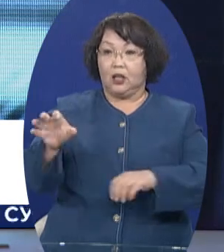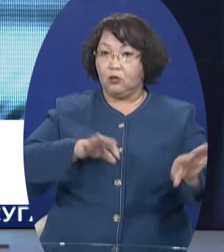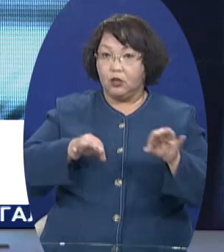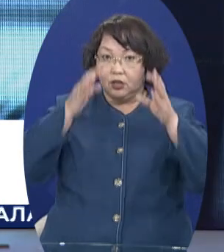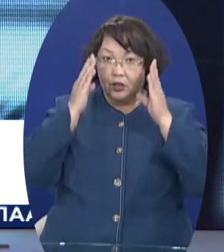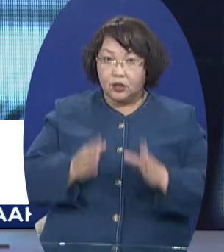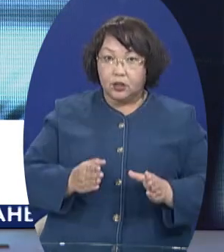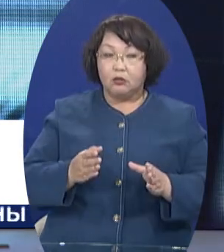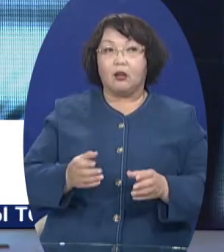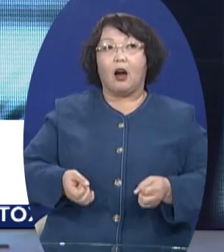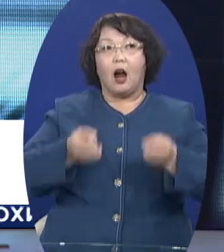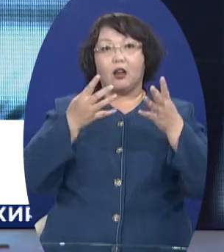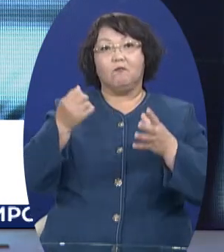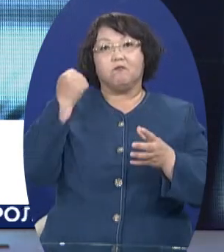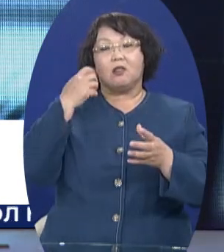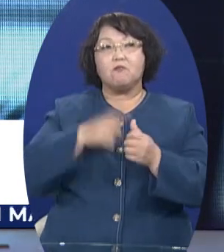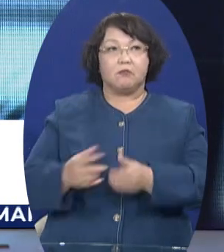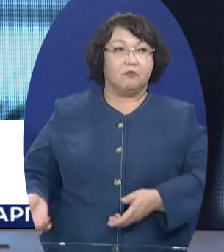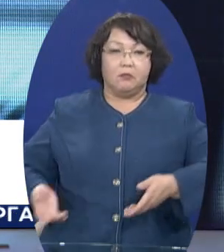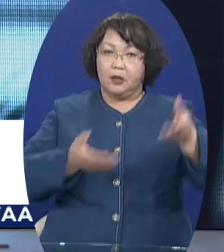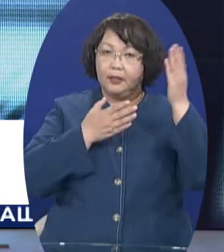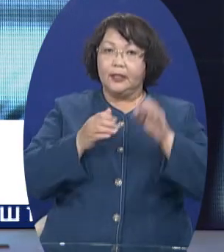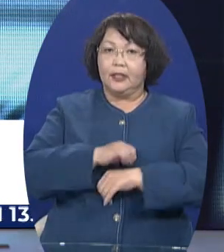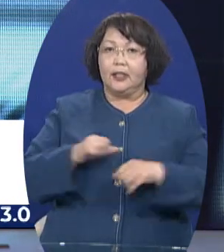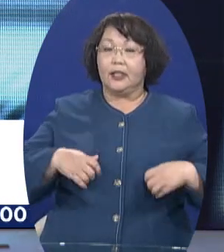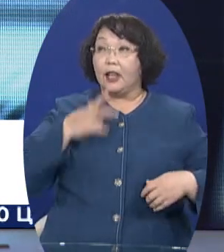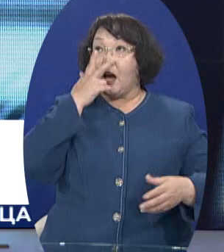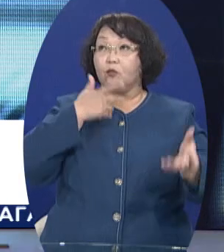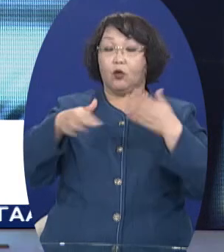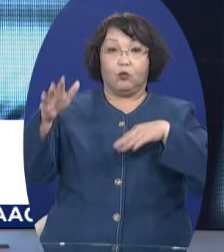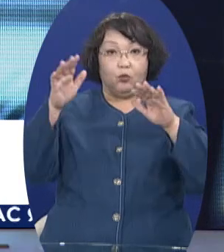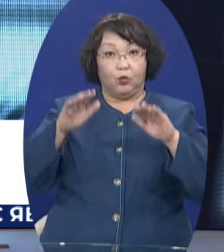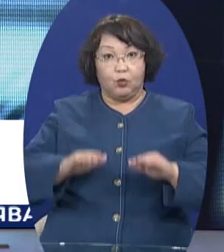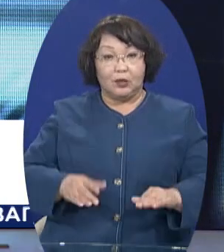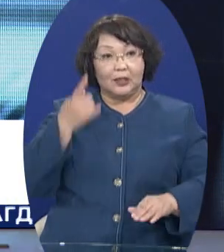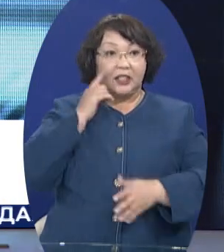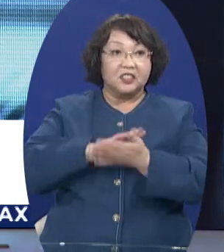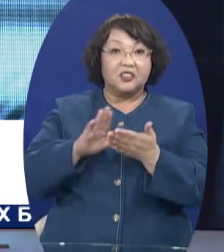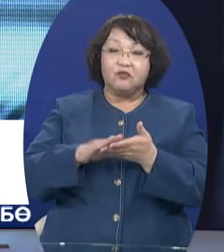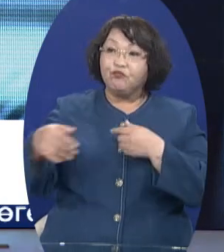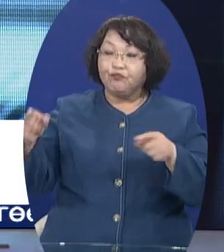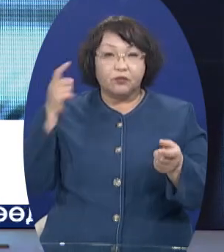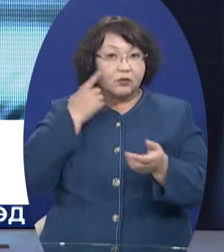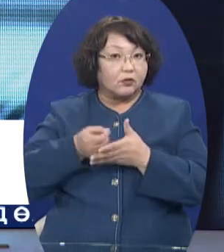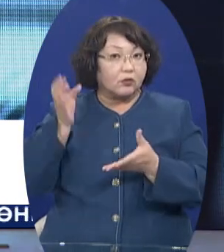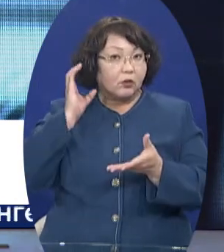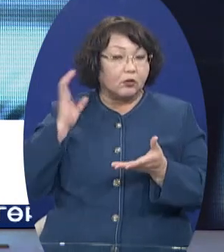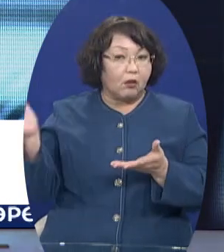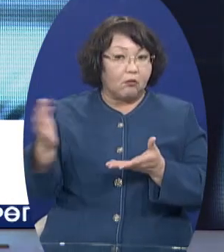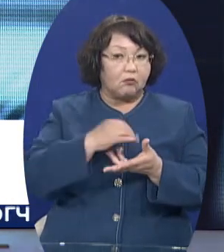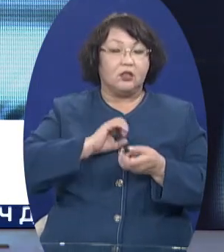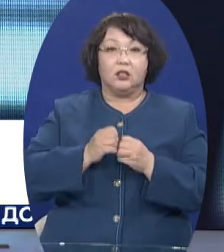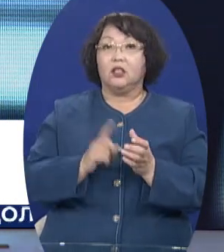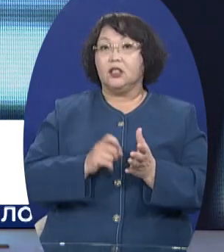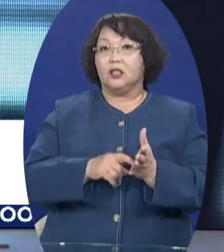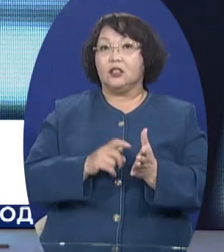гаргах төвшөнд хүргэнэ гэж мэдгдлээ. Түүнчлэн иргэдээс агаарын бохирдлыг бууруулах шинэлэг санал санаа ажиллахыг сонсож хэрэгжүүлэх нь зүйтэй гэж